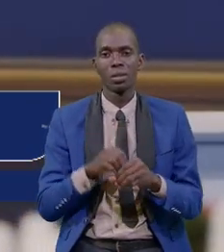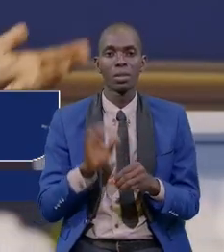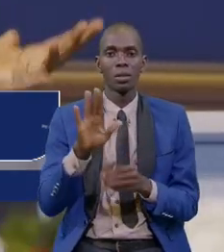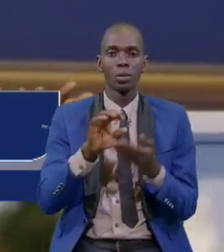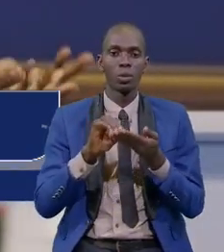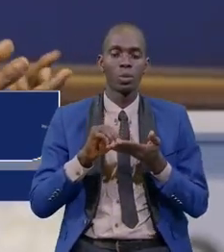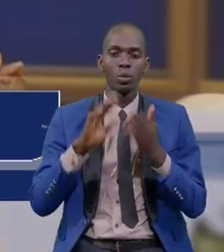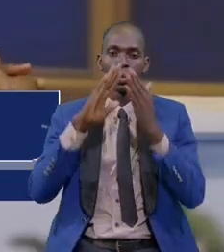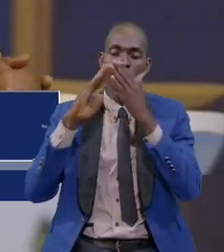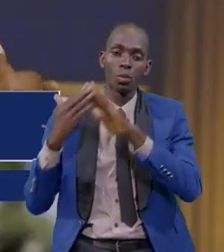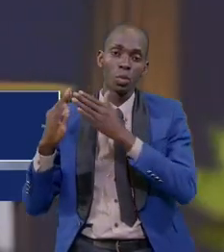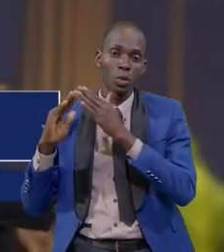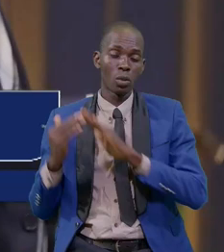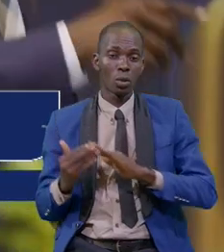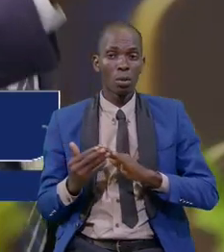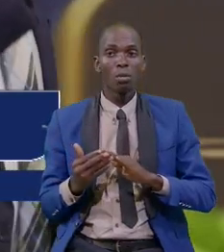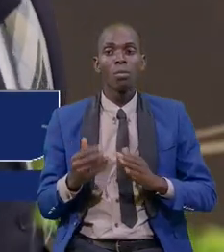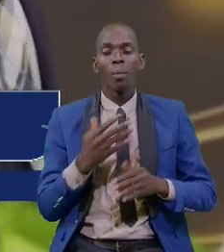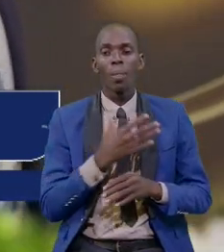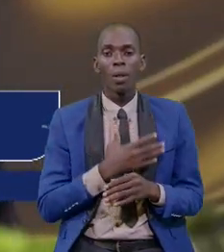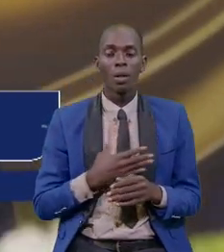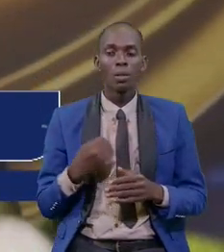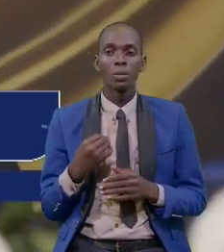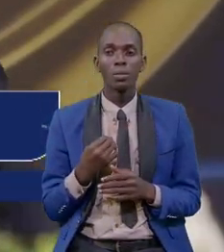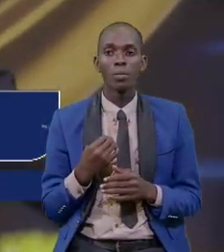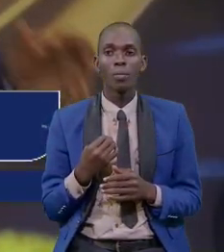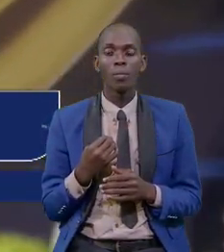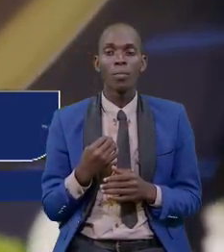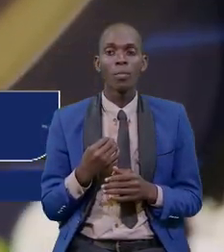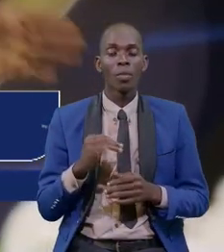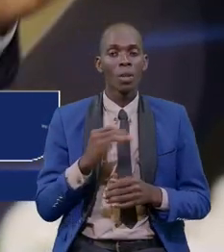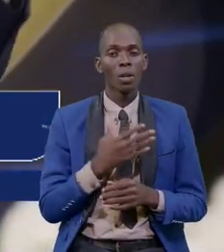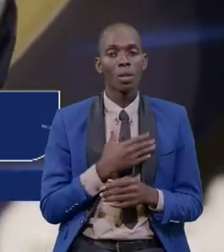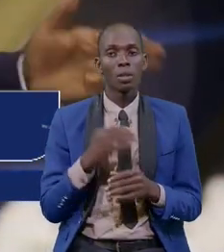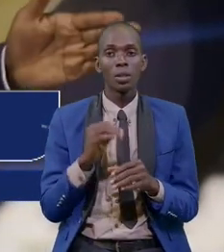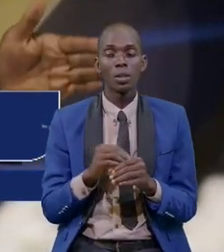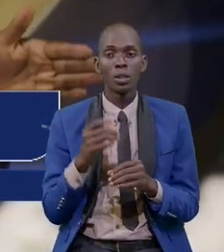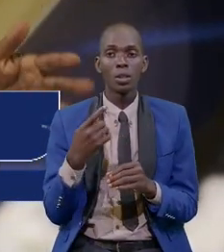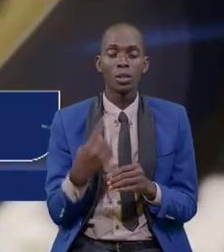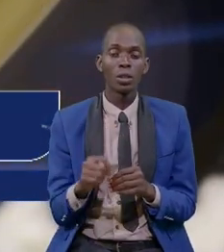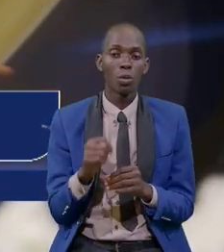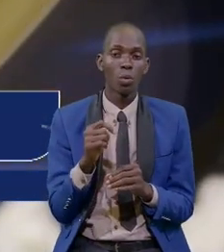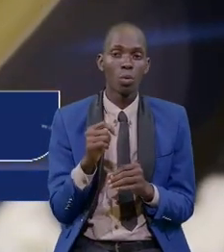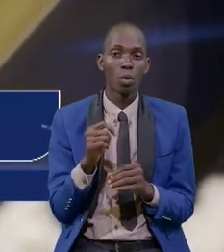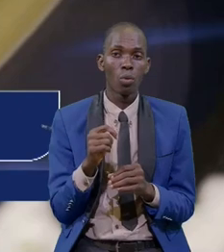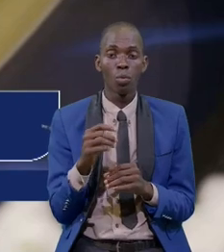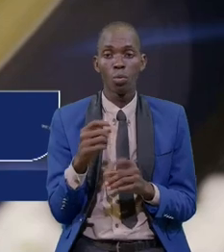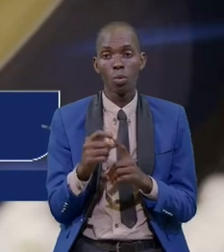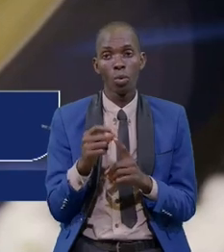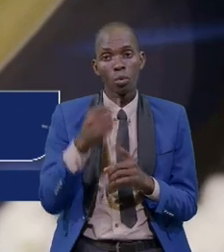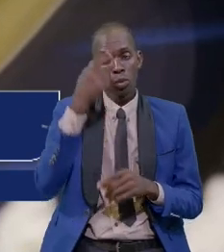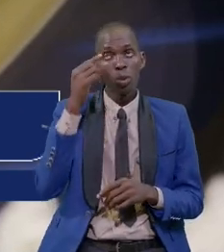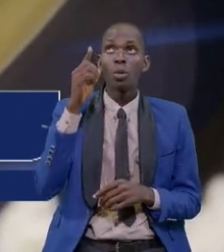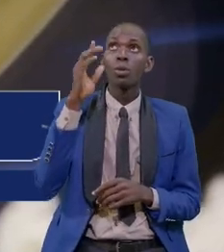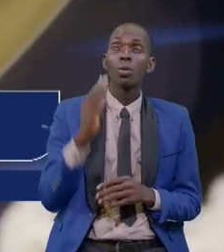communauté. Est-ce que je suis en dehors de la parole? Mais non, je suis dans la parole parce que la parole de Dieu,